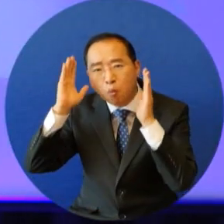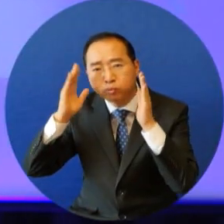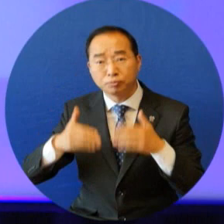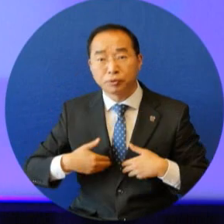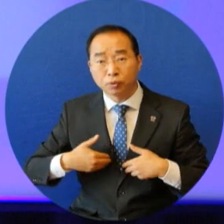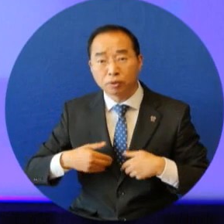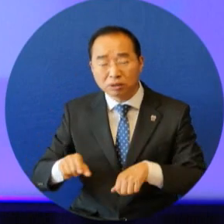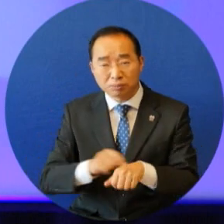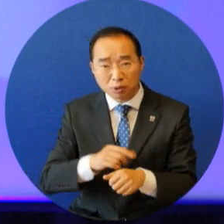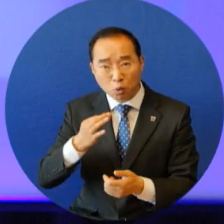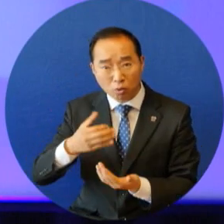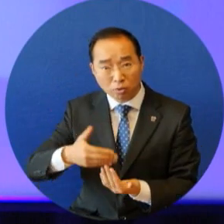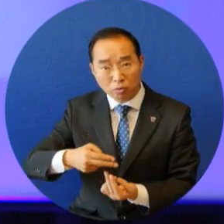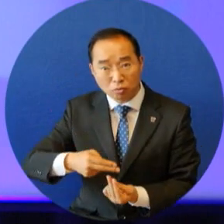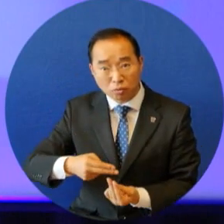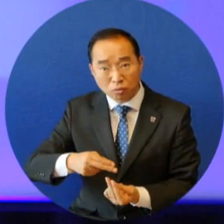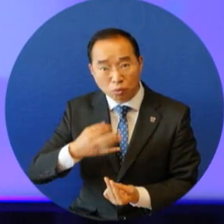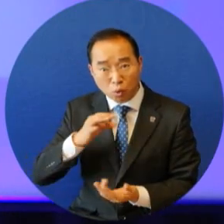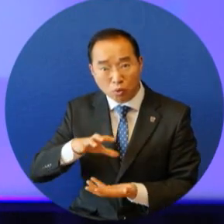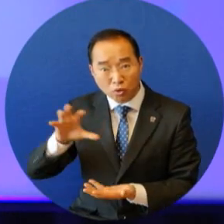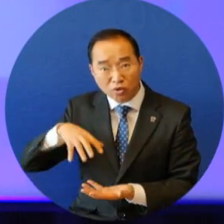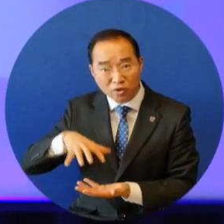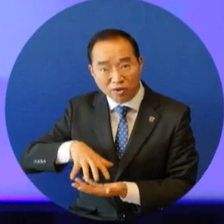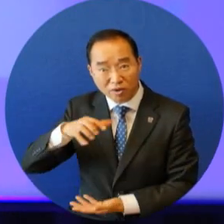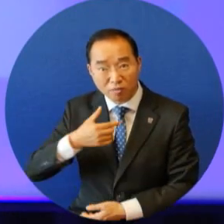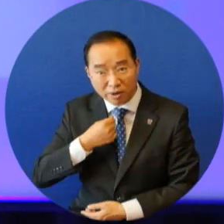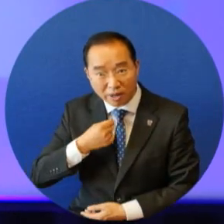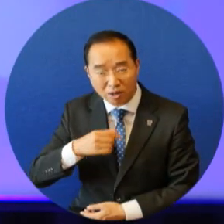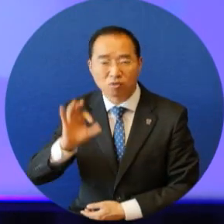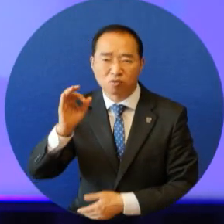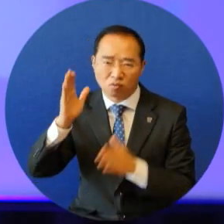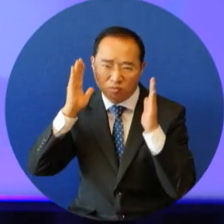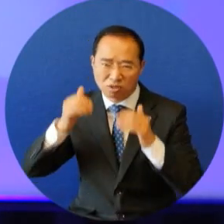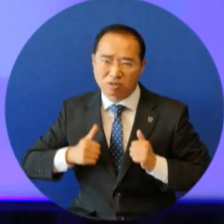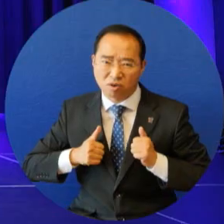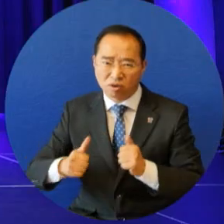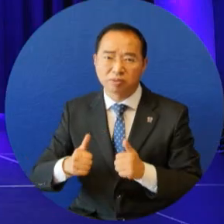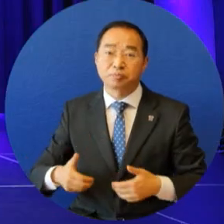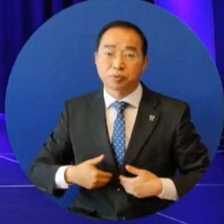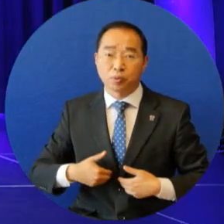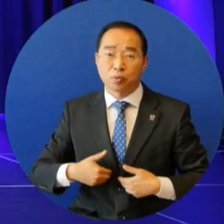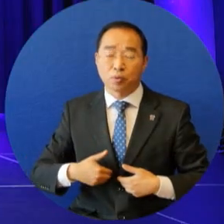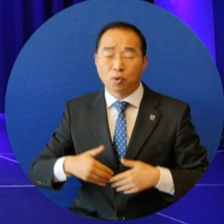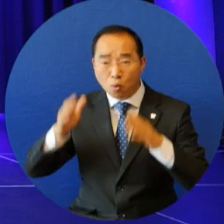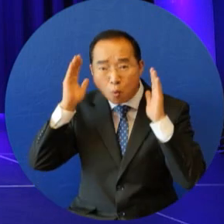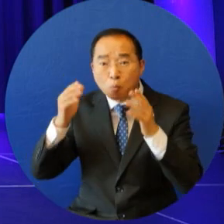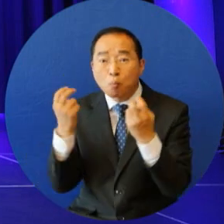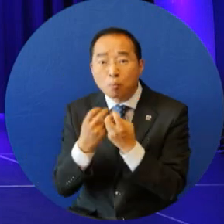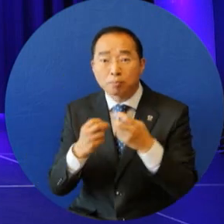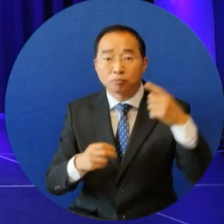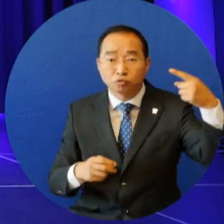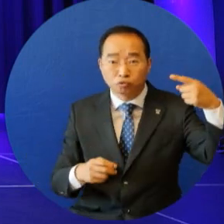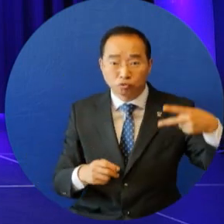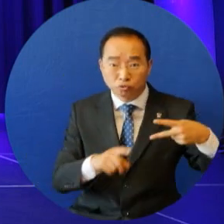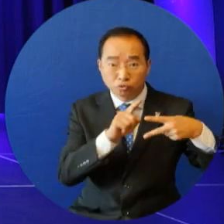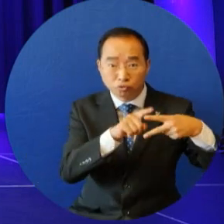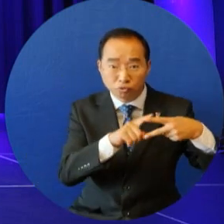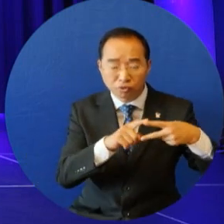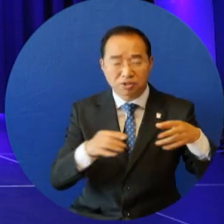됩니다. 특히 재테크 하시는 분들은 공부 열심히 하셔야 돼요. 우선 두 가지 방법이